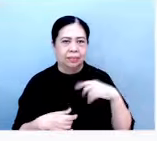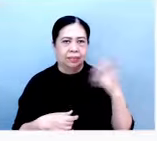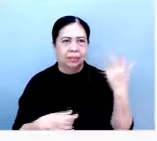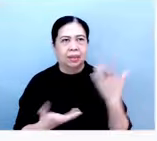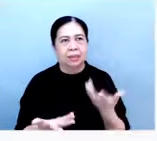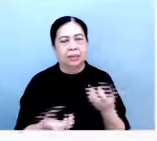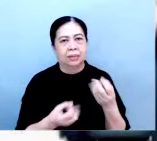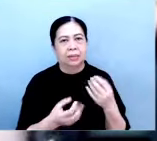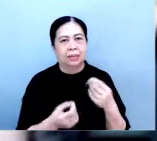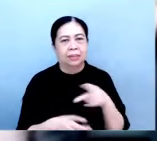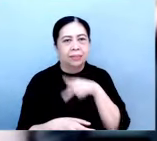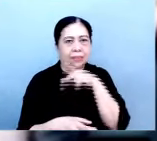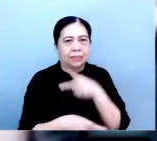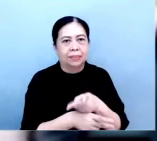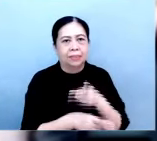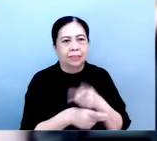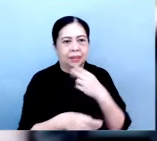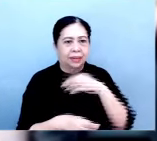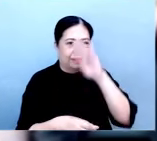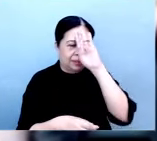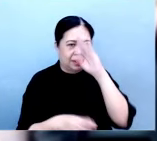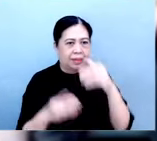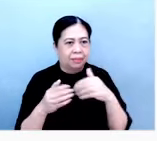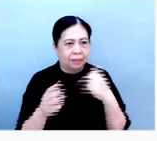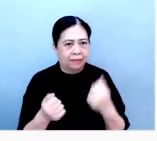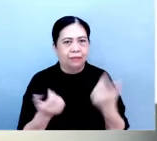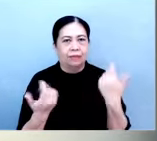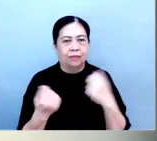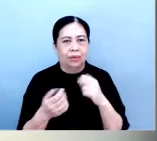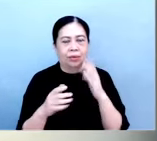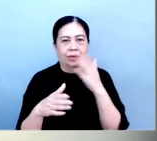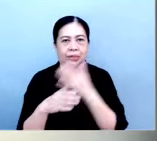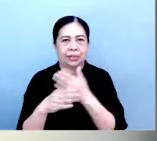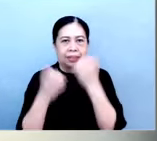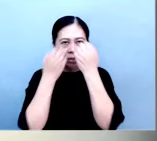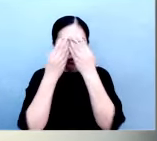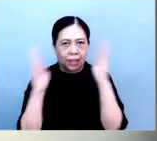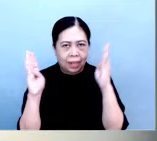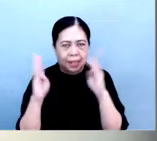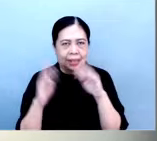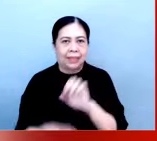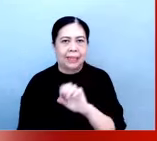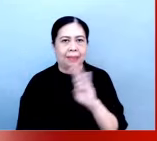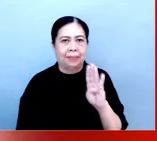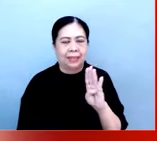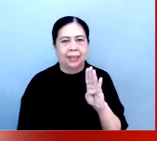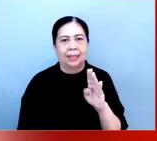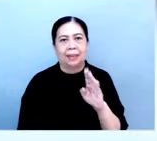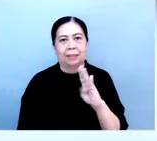Cavite. Bago siya nakatuntong sa Eat Bulaga stage bilang EB Babe contestant.